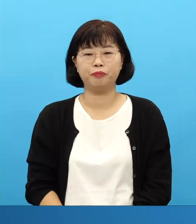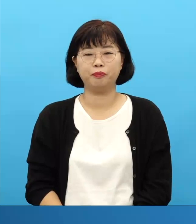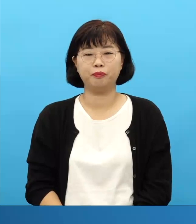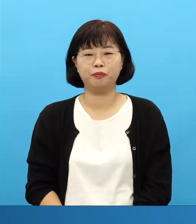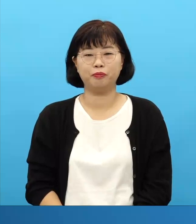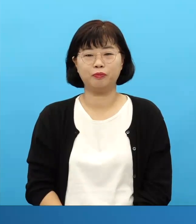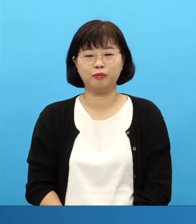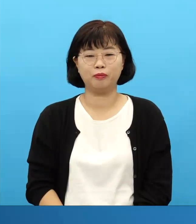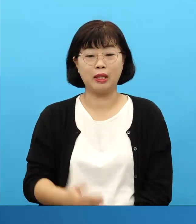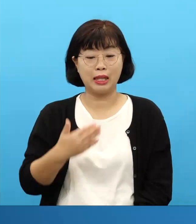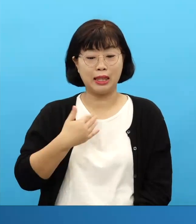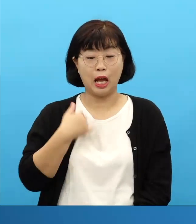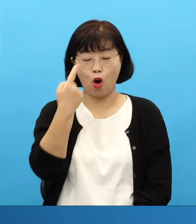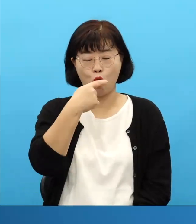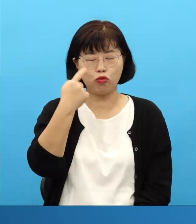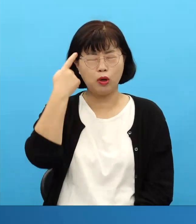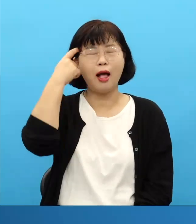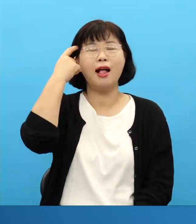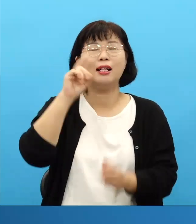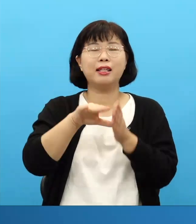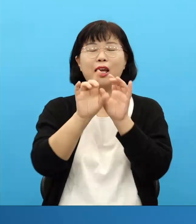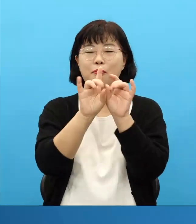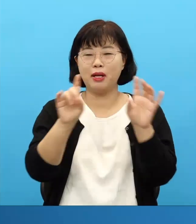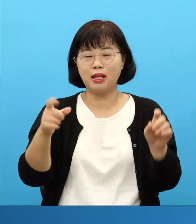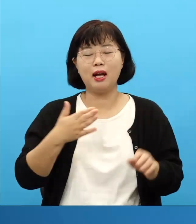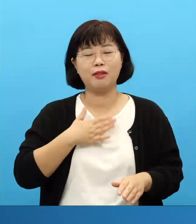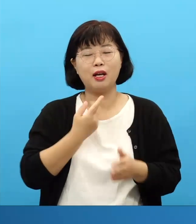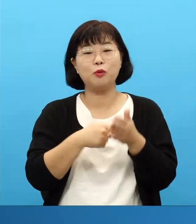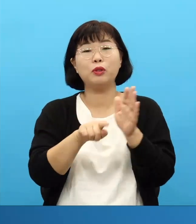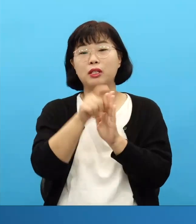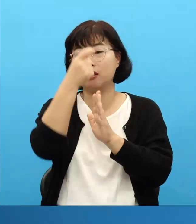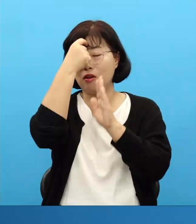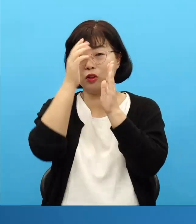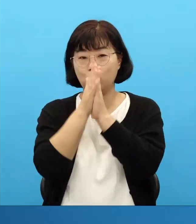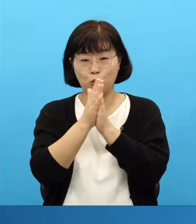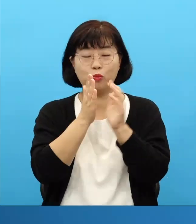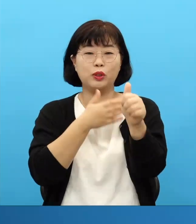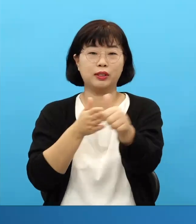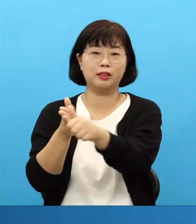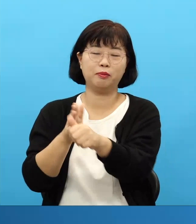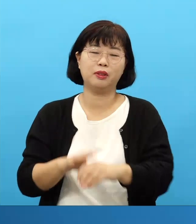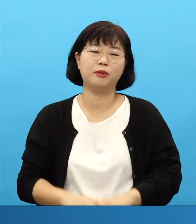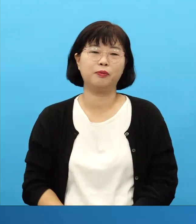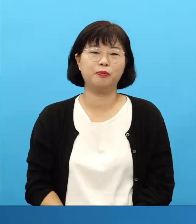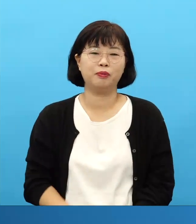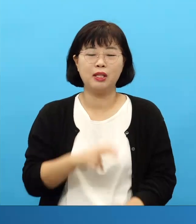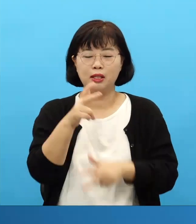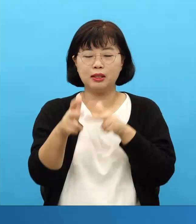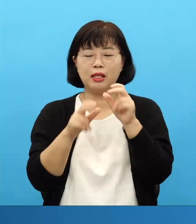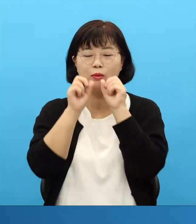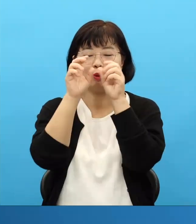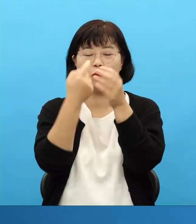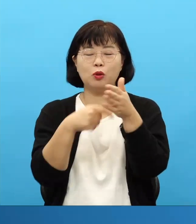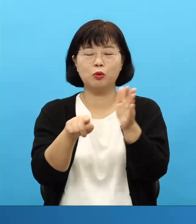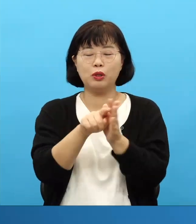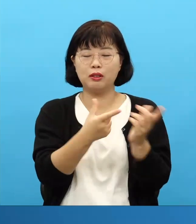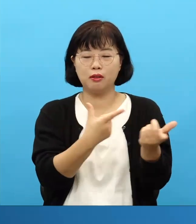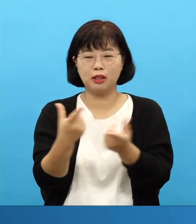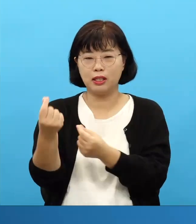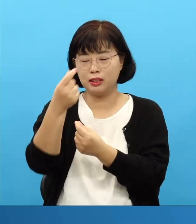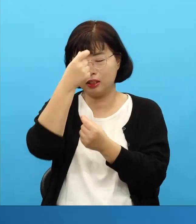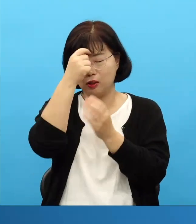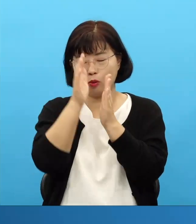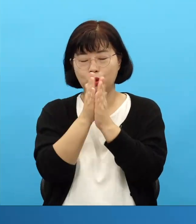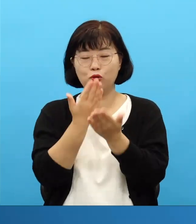16:16. 생각나실 때 저를 위해 기도해 주세요. Please remember me in your prayers. 산업 선교를 위해 기도하겠습니다. Let me pray for the